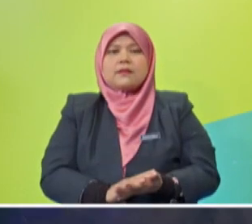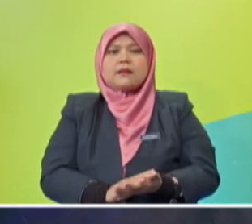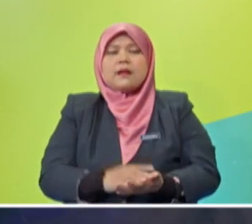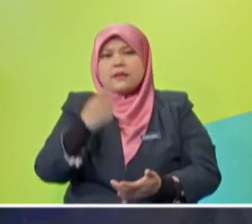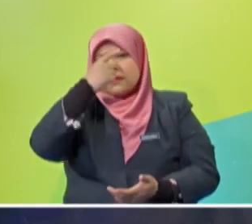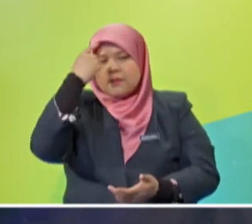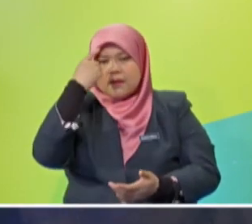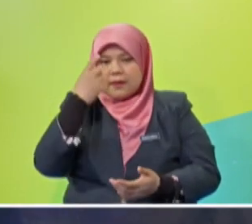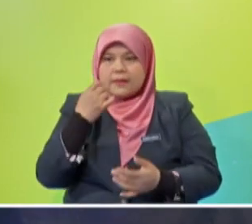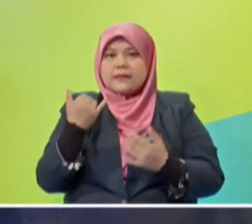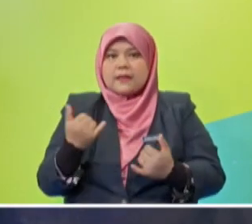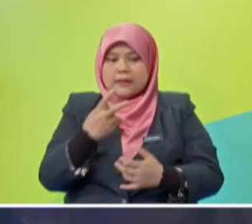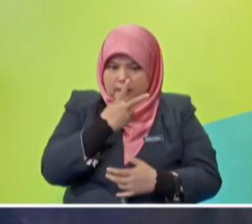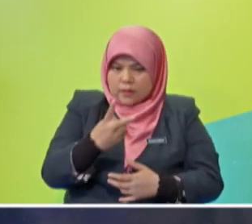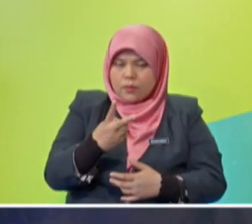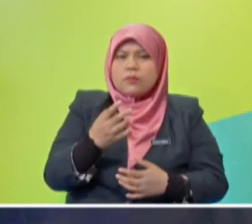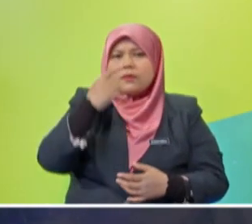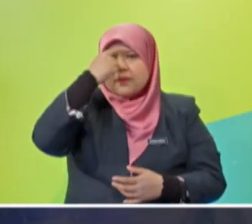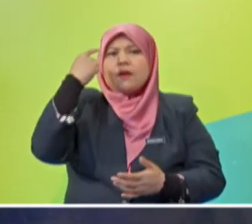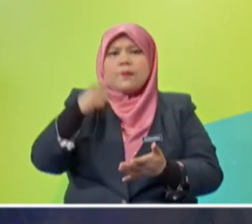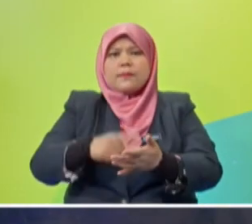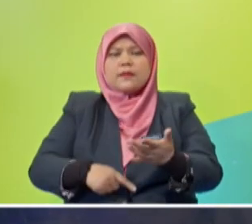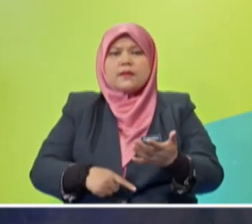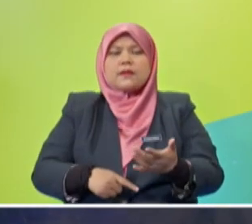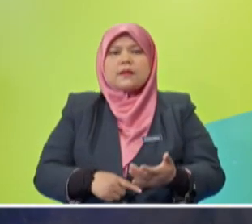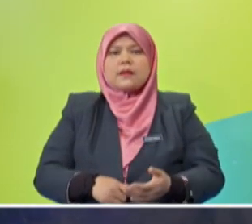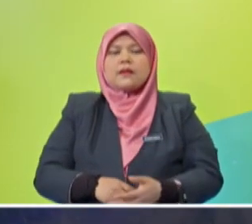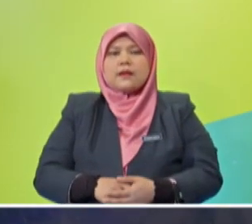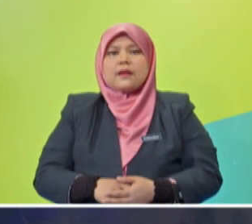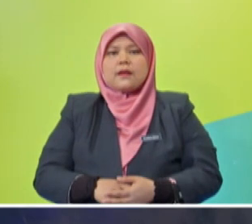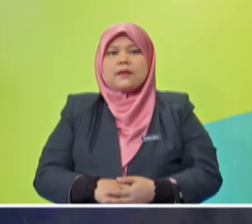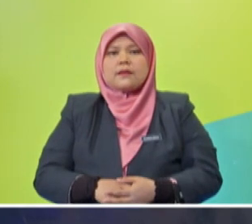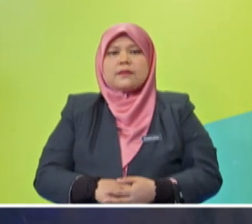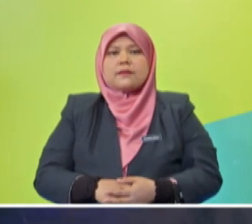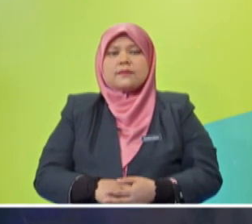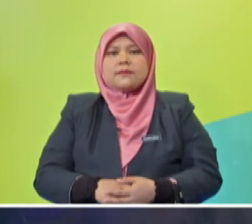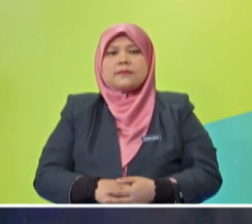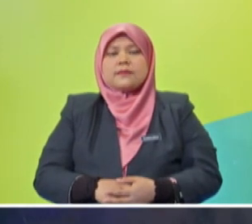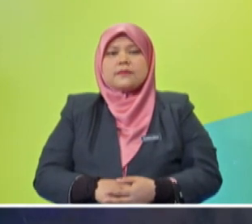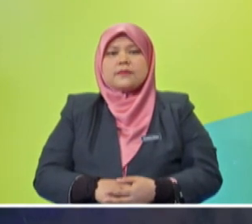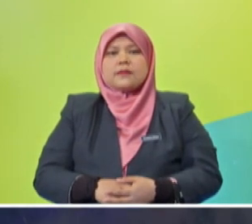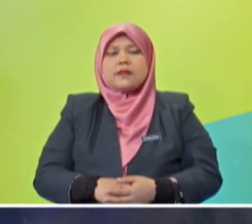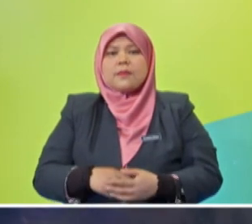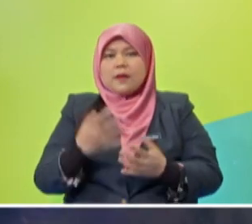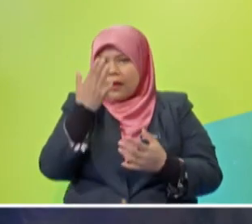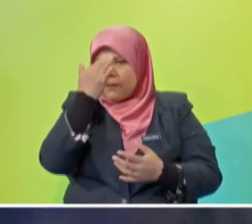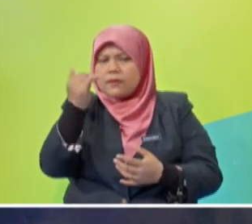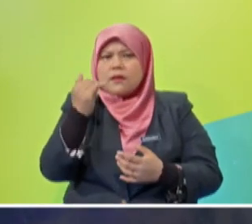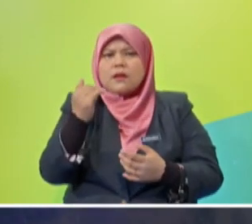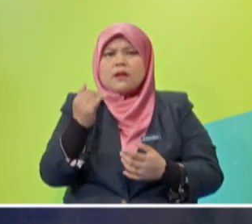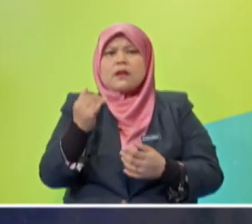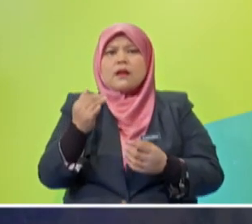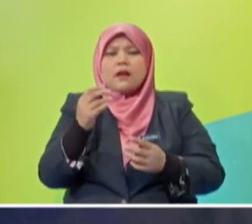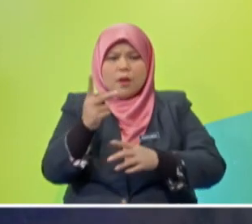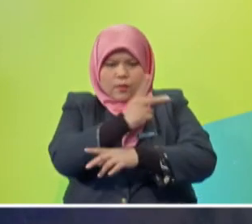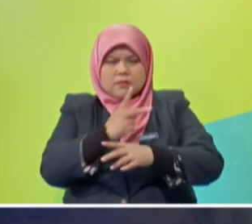Kita akan teroka. Kita akan inilah pada slot yang ketiga kejap lagi. Okey, kenapa kawasan-kawasan ini mempunyai ramai